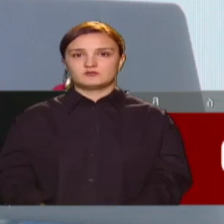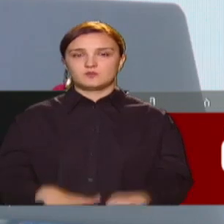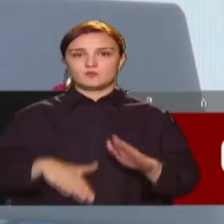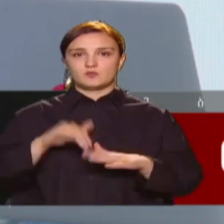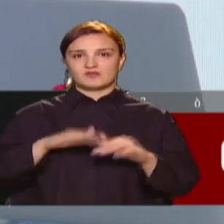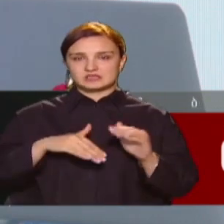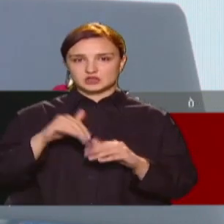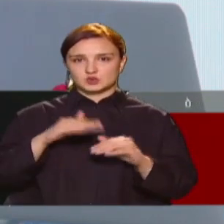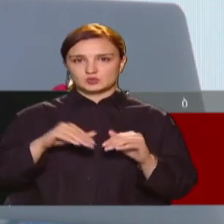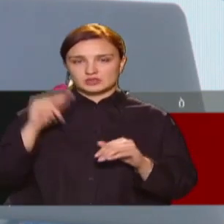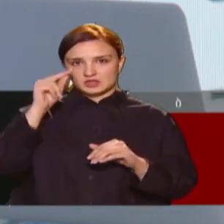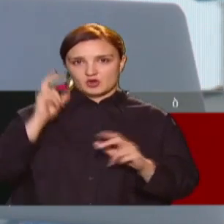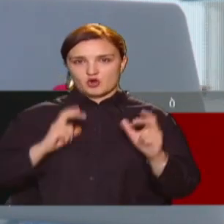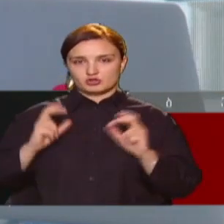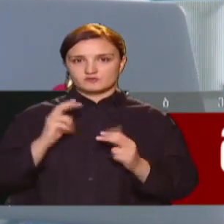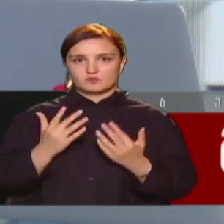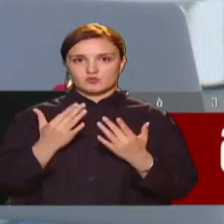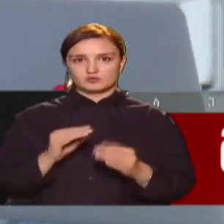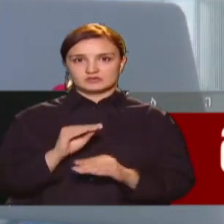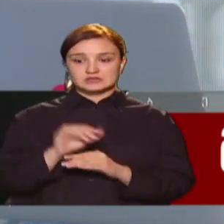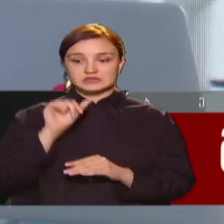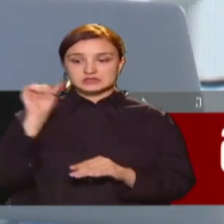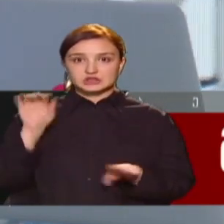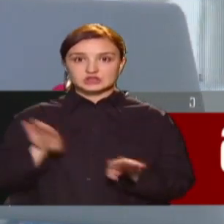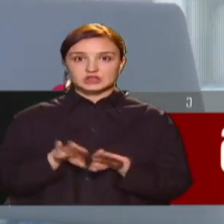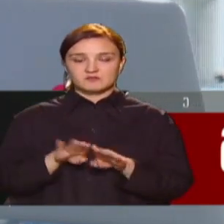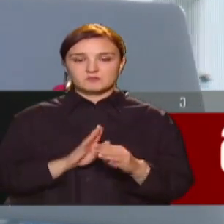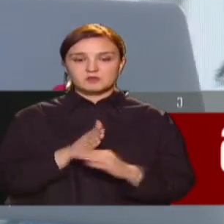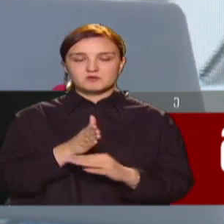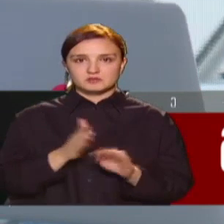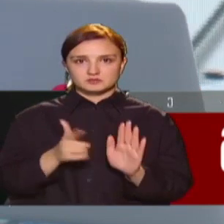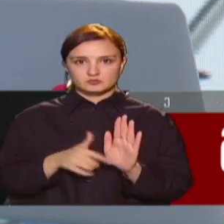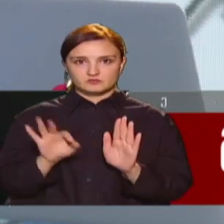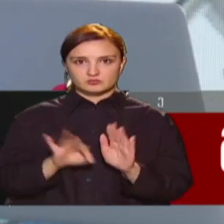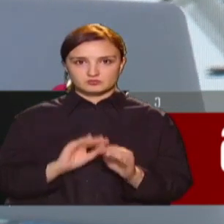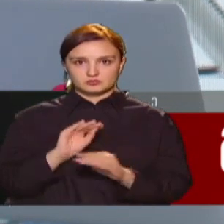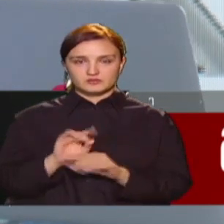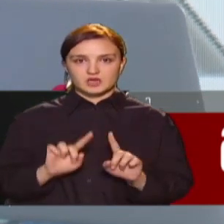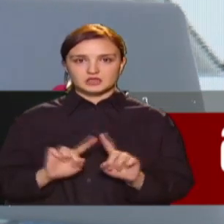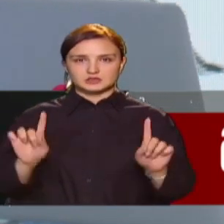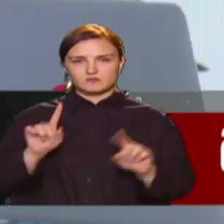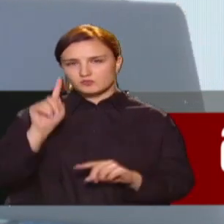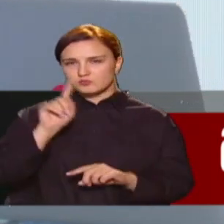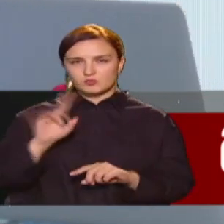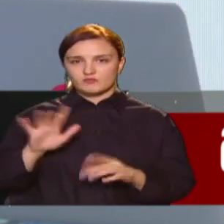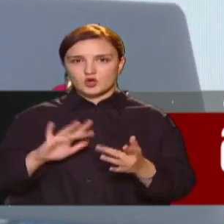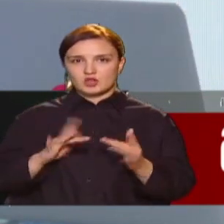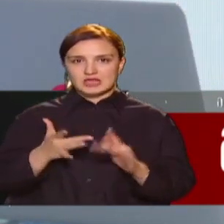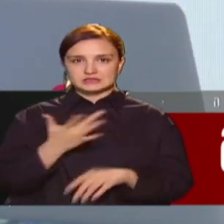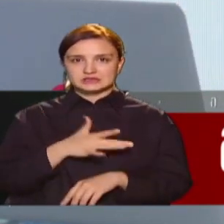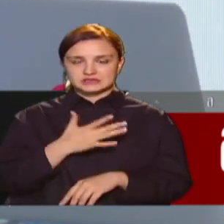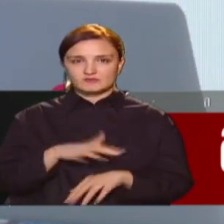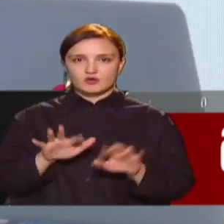Profesorul colegiul de mătăună gazdeliat în acel moment ședea de bătut mimartuia nu am samut dati procente timata gansa cu trebuie populară bătut online servise